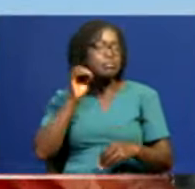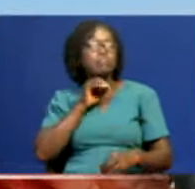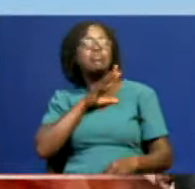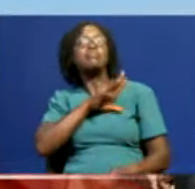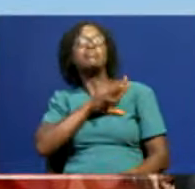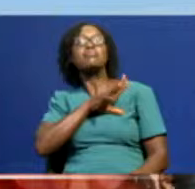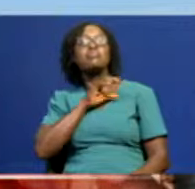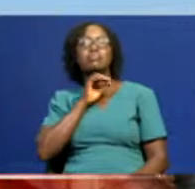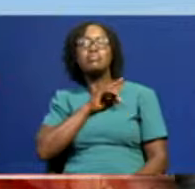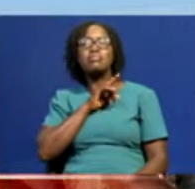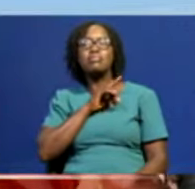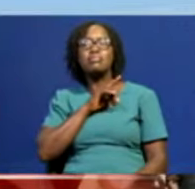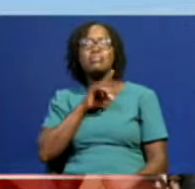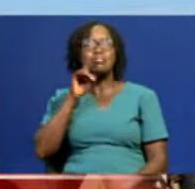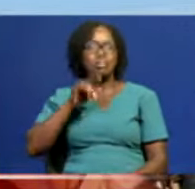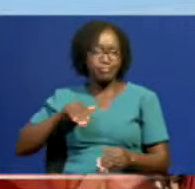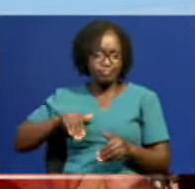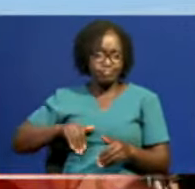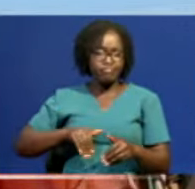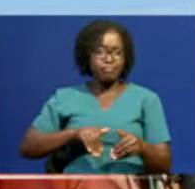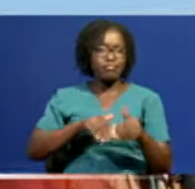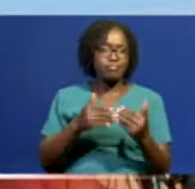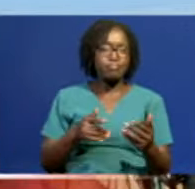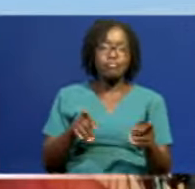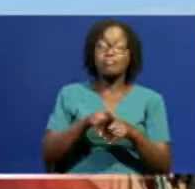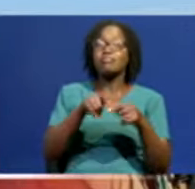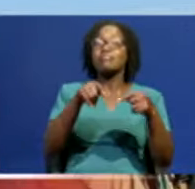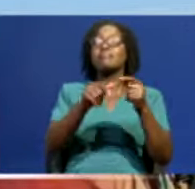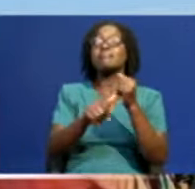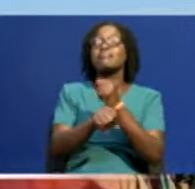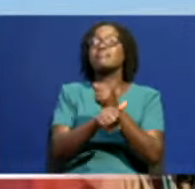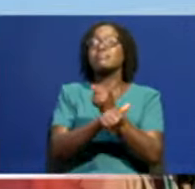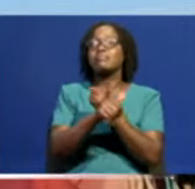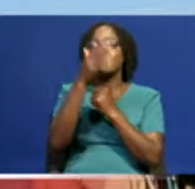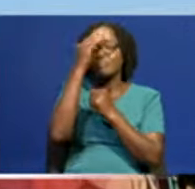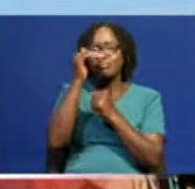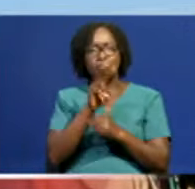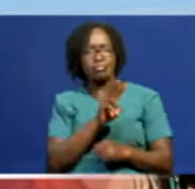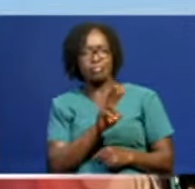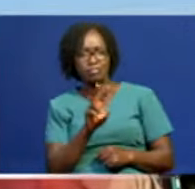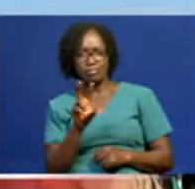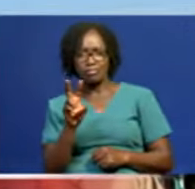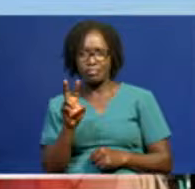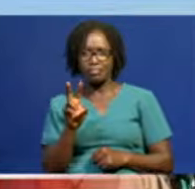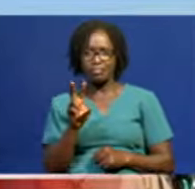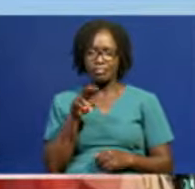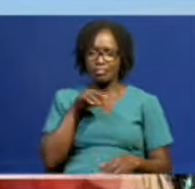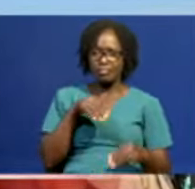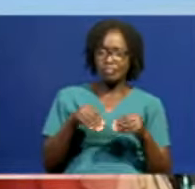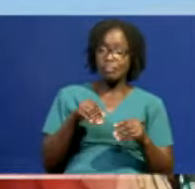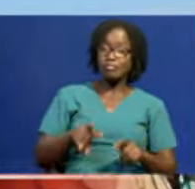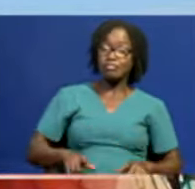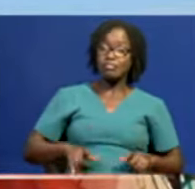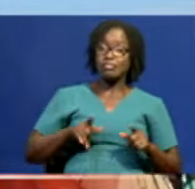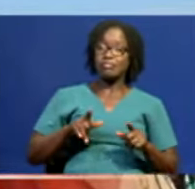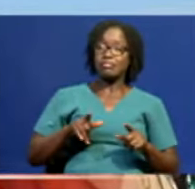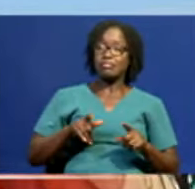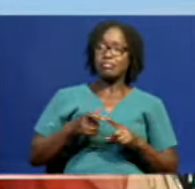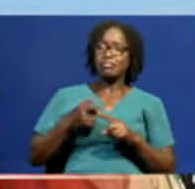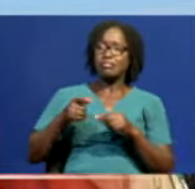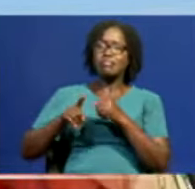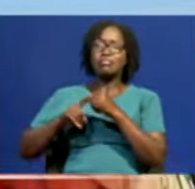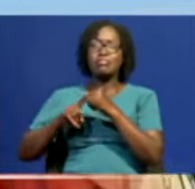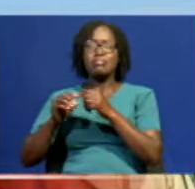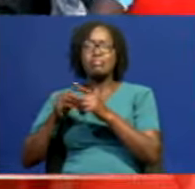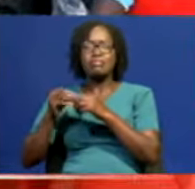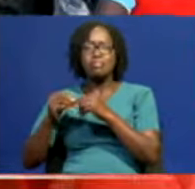Lazima uzidikishe mtoto wako na pia wewe uko katika ile hatari, maana huwa tunawaona wale fisi live kutoka 6 hata